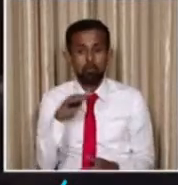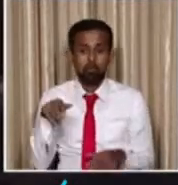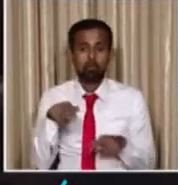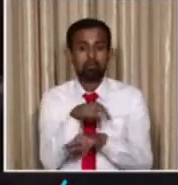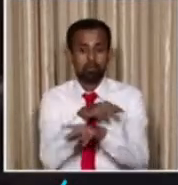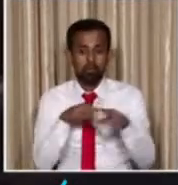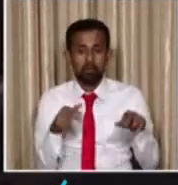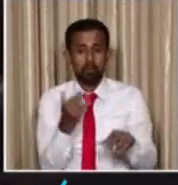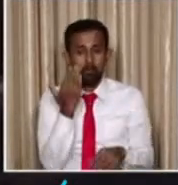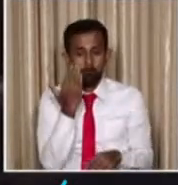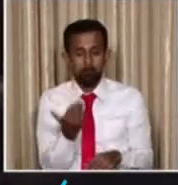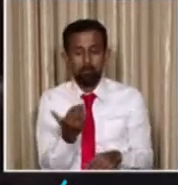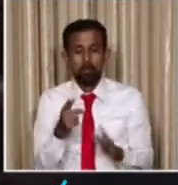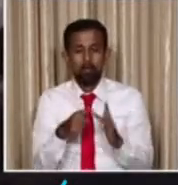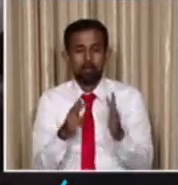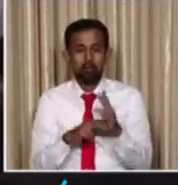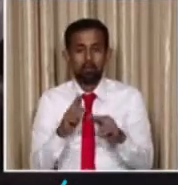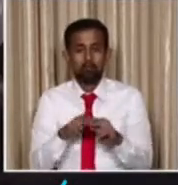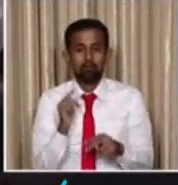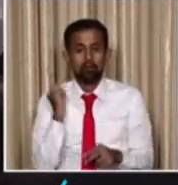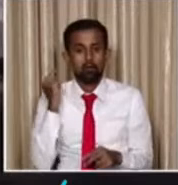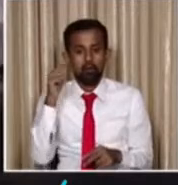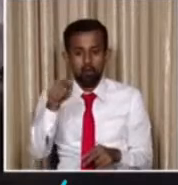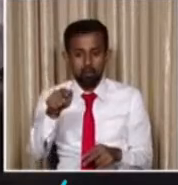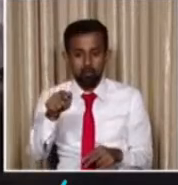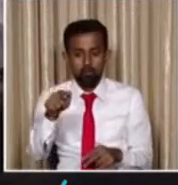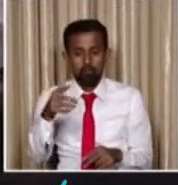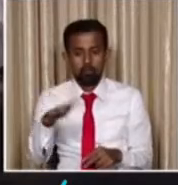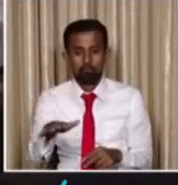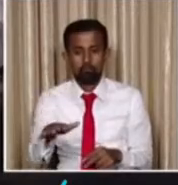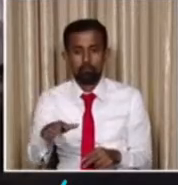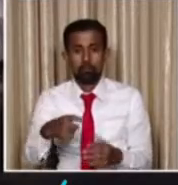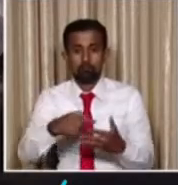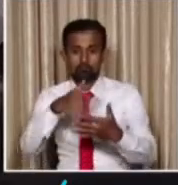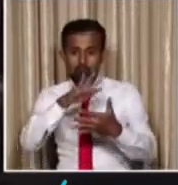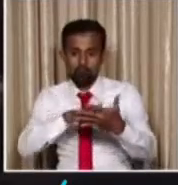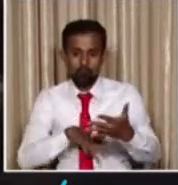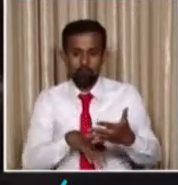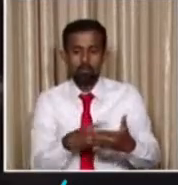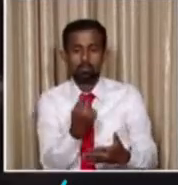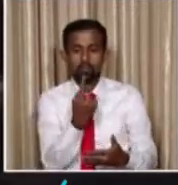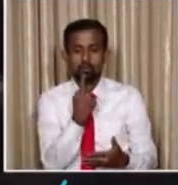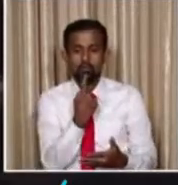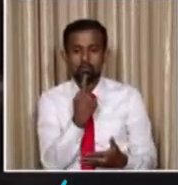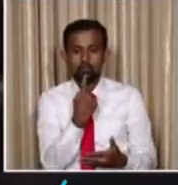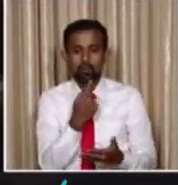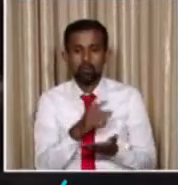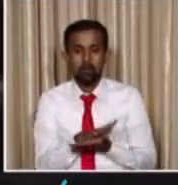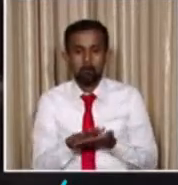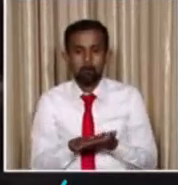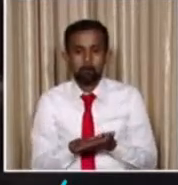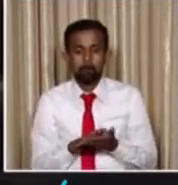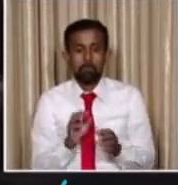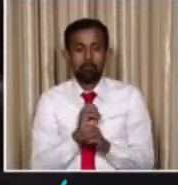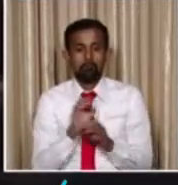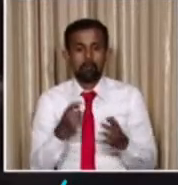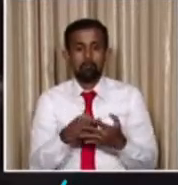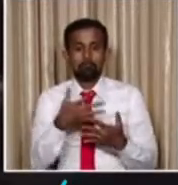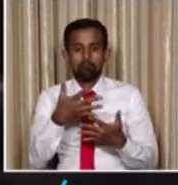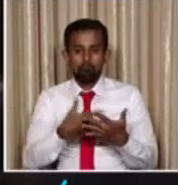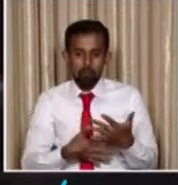හැසිරීමෙන් තේරෙනවා IMF එකට ගිහිල්ලා IMF එකේ වාර්තාවෙන් දැන් මොකද්ද කියලා තියෙන්නේ ඉතින් පැහැදිලිව නිකුත් කරපු